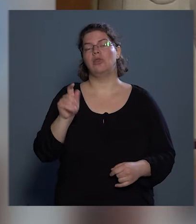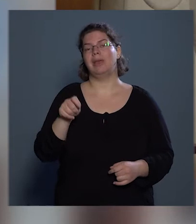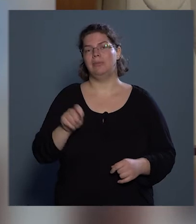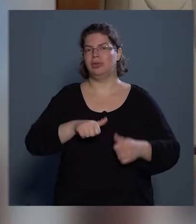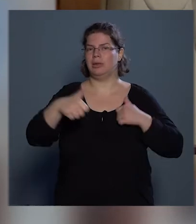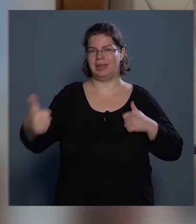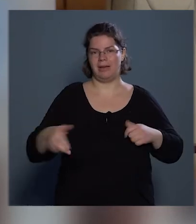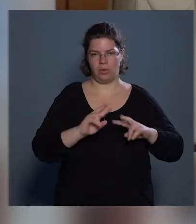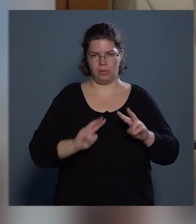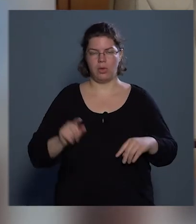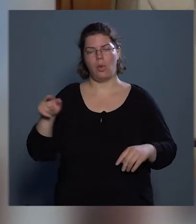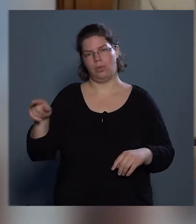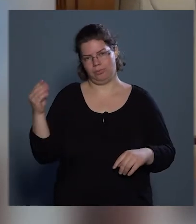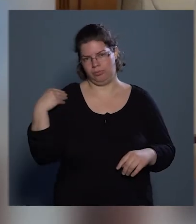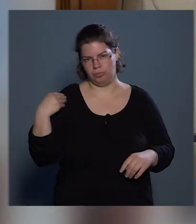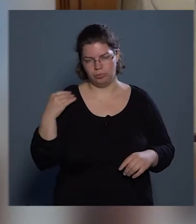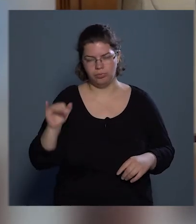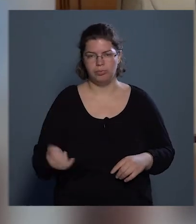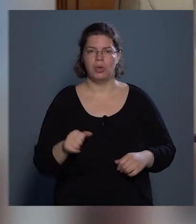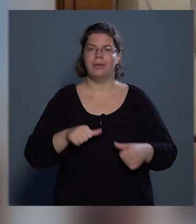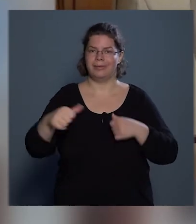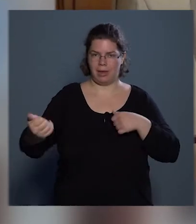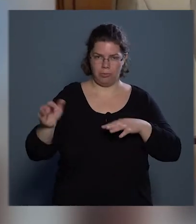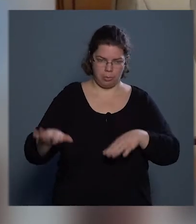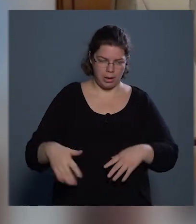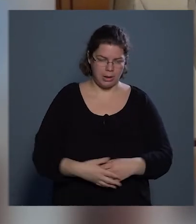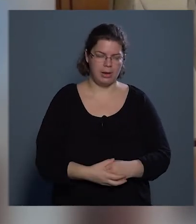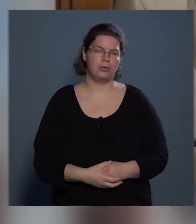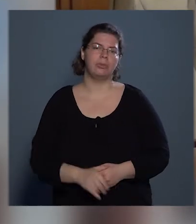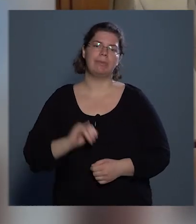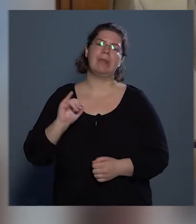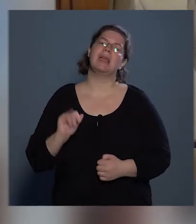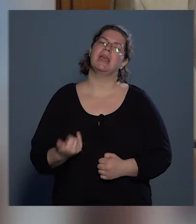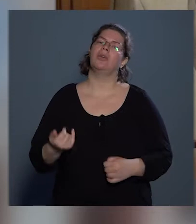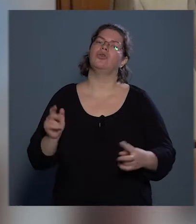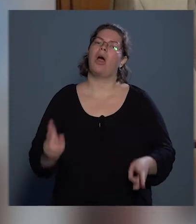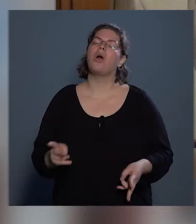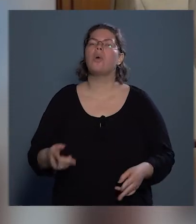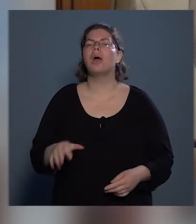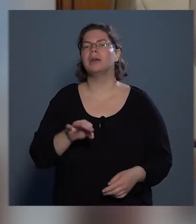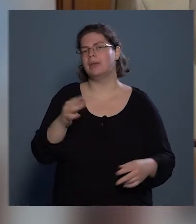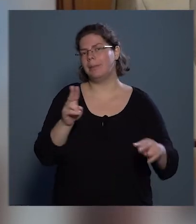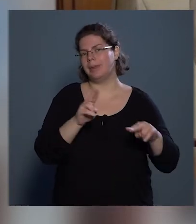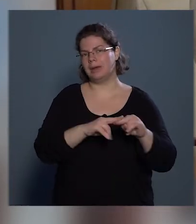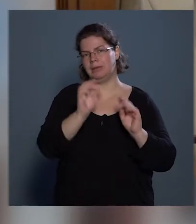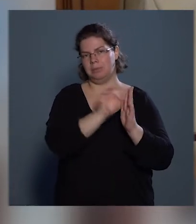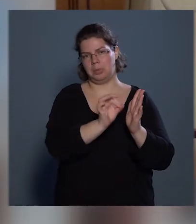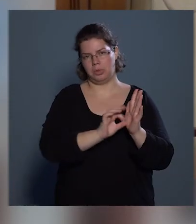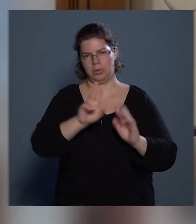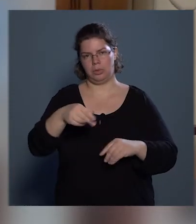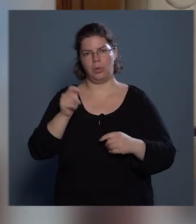távol, ők jelezték is távolmaradásukat, és akkor a napirendi pontokról